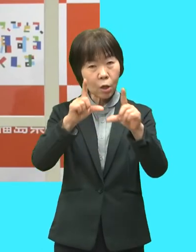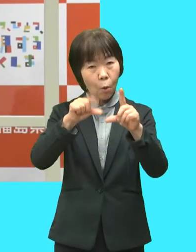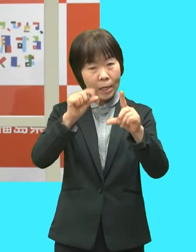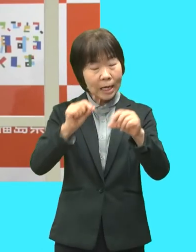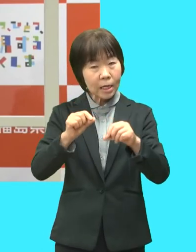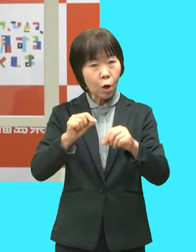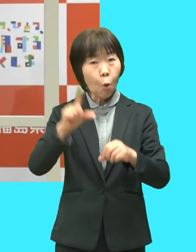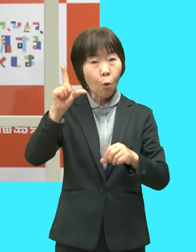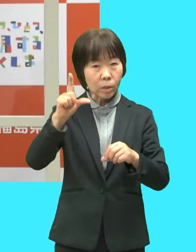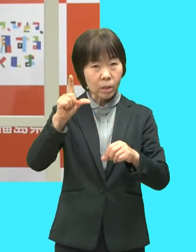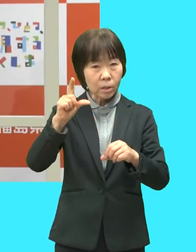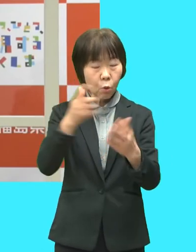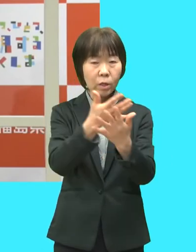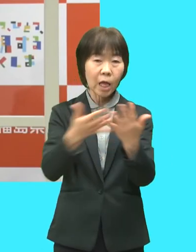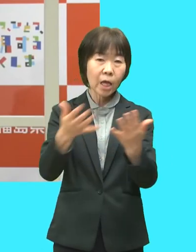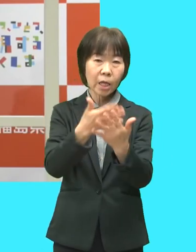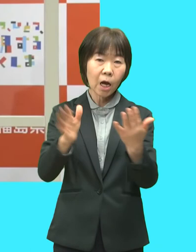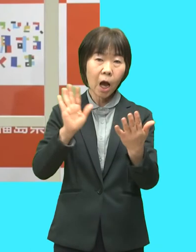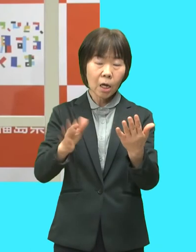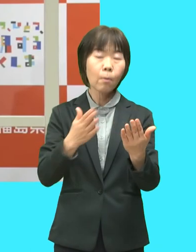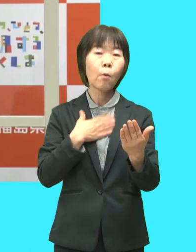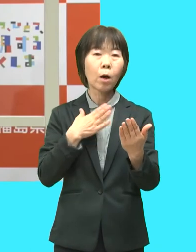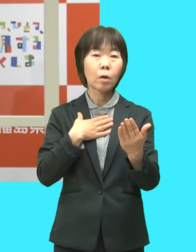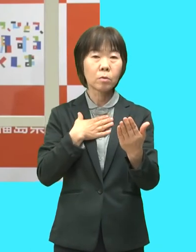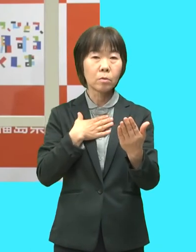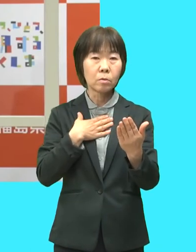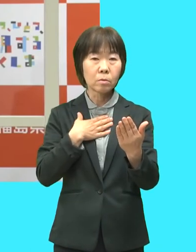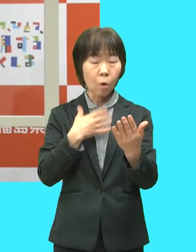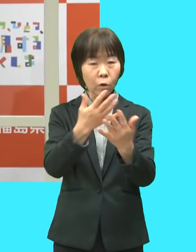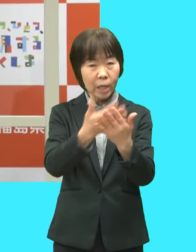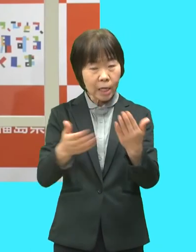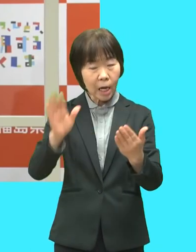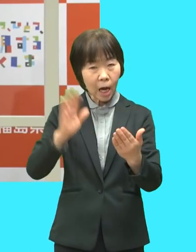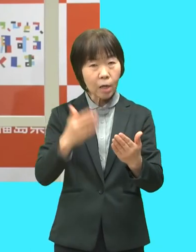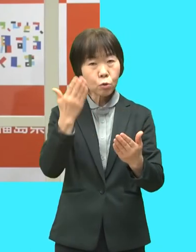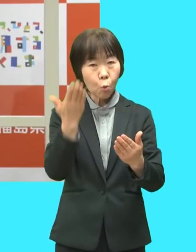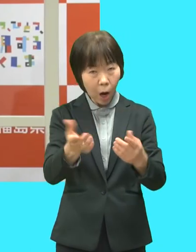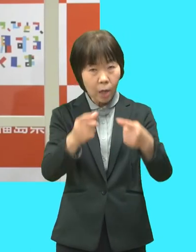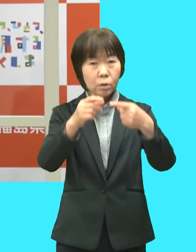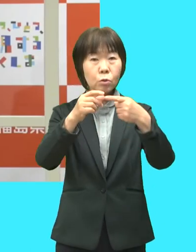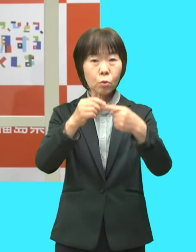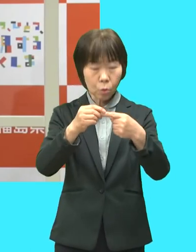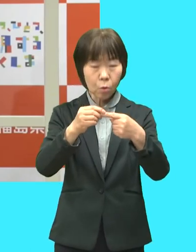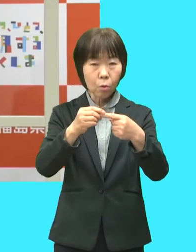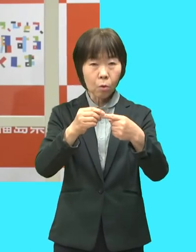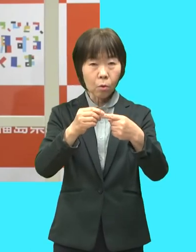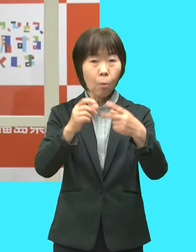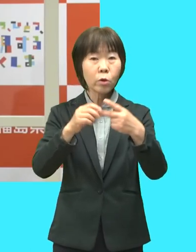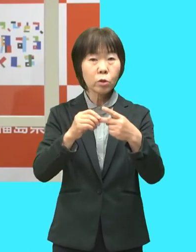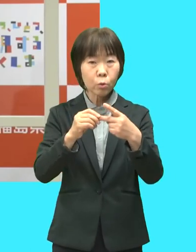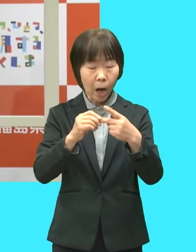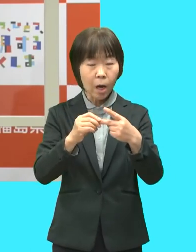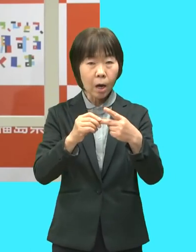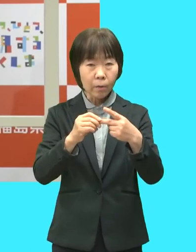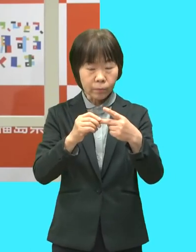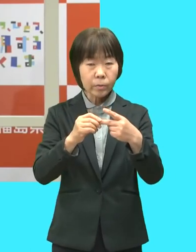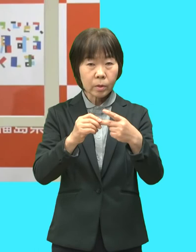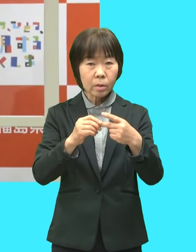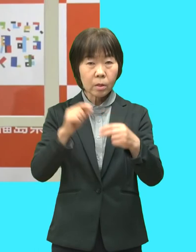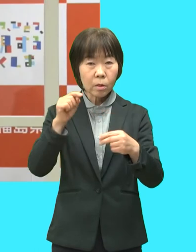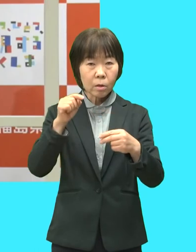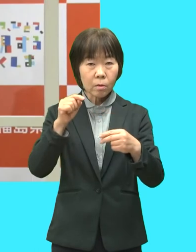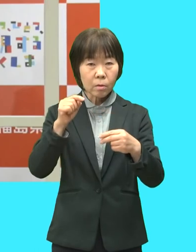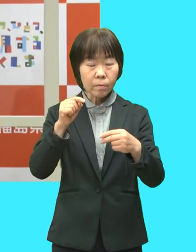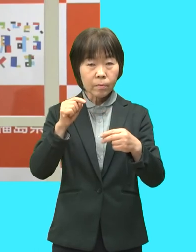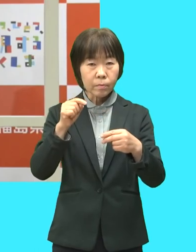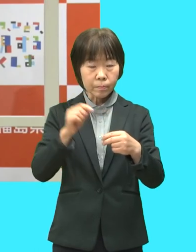った補強するデータがあれば分かるんですが、そういったデータがあるのかということと、あともう1点はこの点について